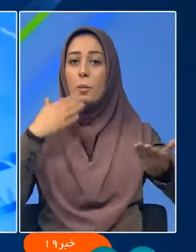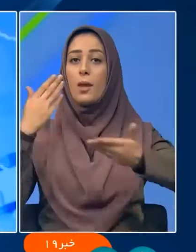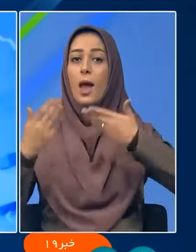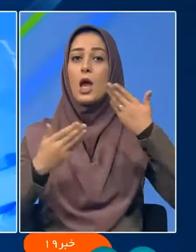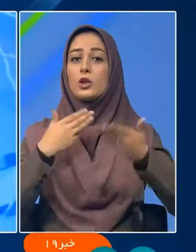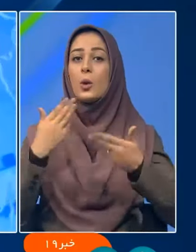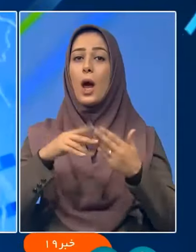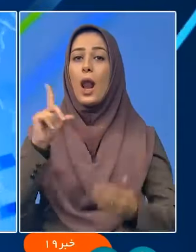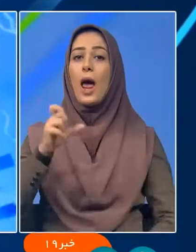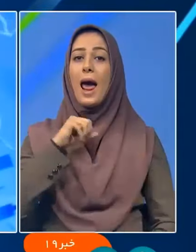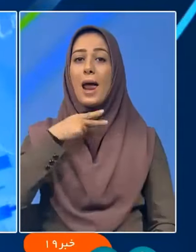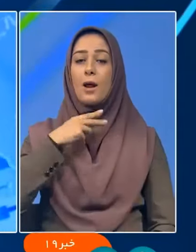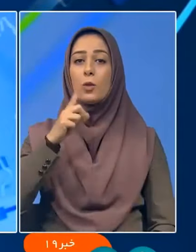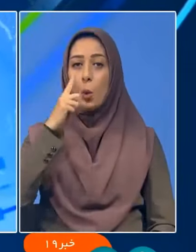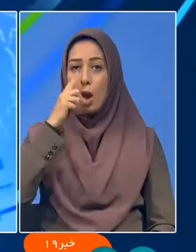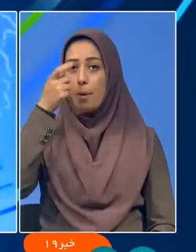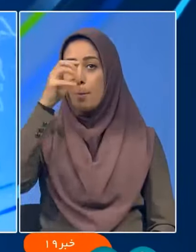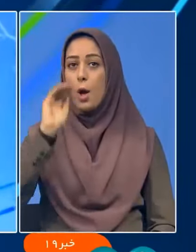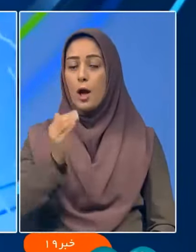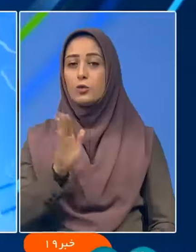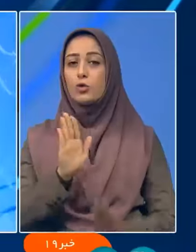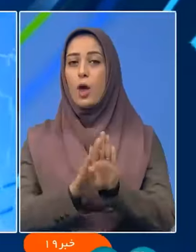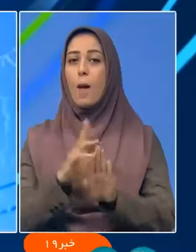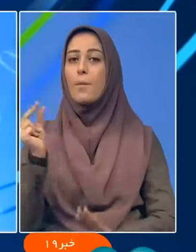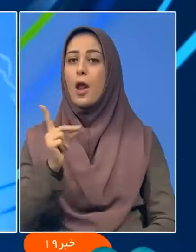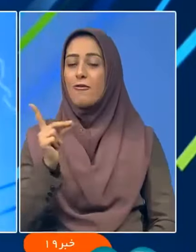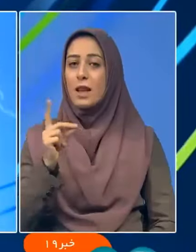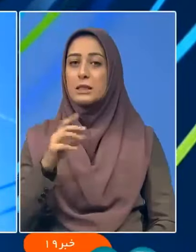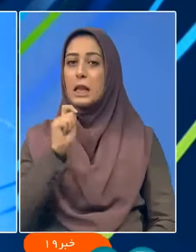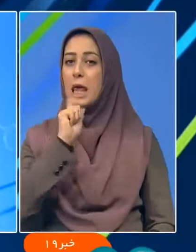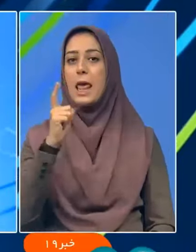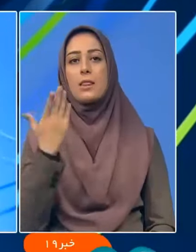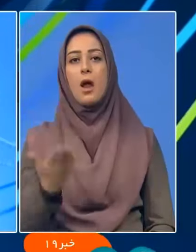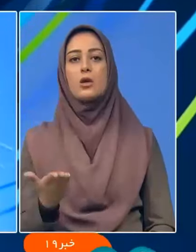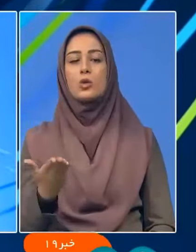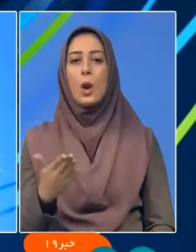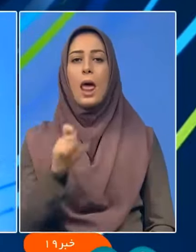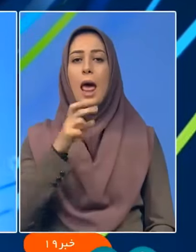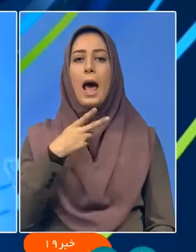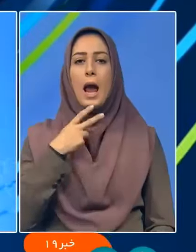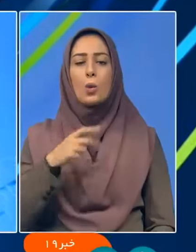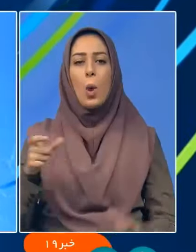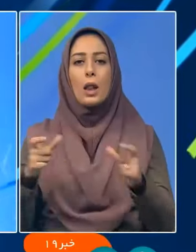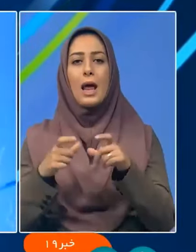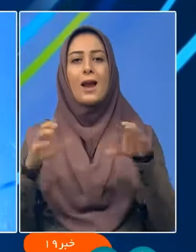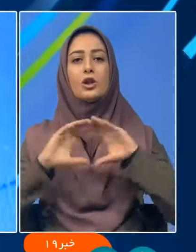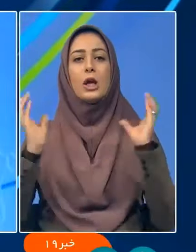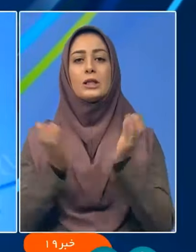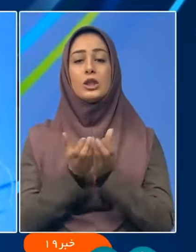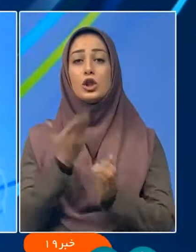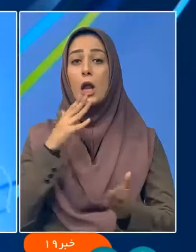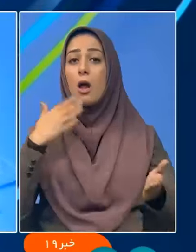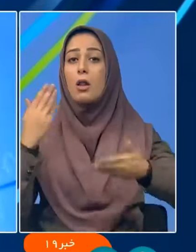سخنرانی اردوغان با اعتراض حامیان فلسطین مختل شد. در حالی که اردوغان سرگرم سخنرانی در نشست جهانی تی‌آر‌تی